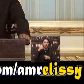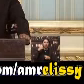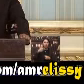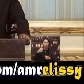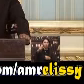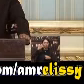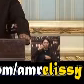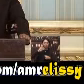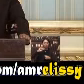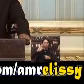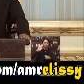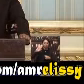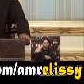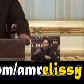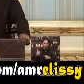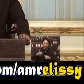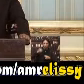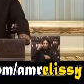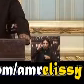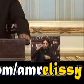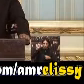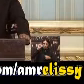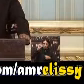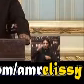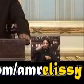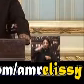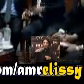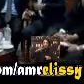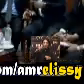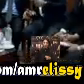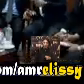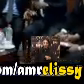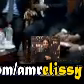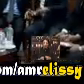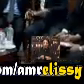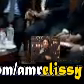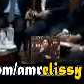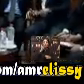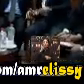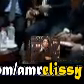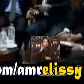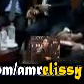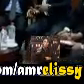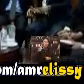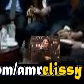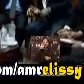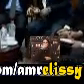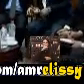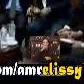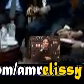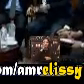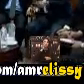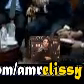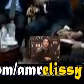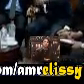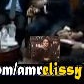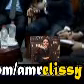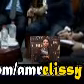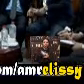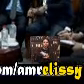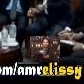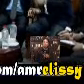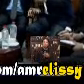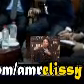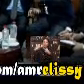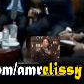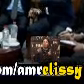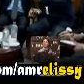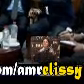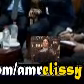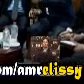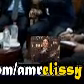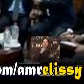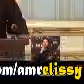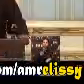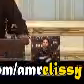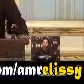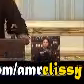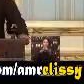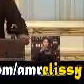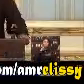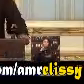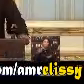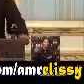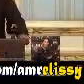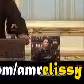أسامة كمال وزير محافظ القاهرة ودكتور علي عبد الرحمن محافظ الجيزة، وعرضت عليهم الفكرة، والحقيقة وجدت عندهم